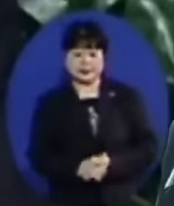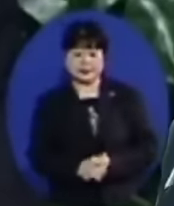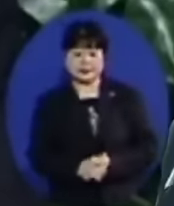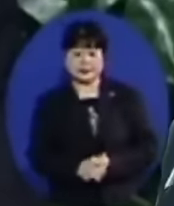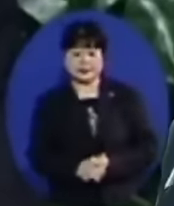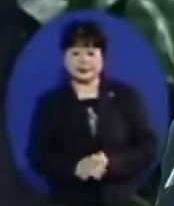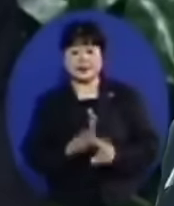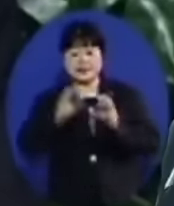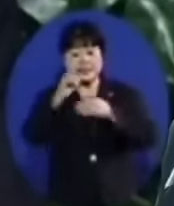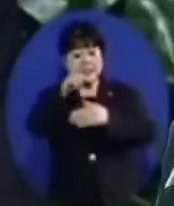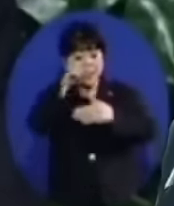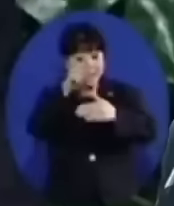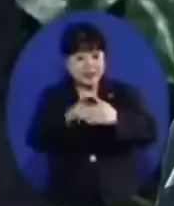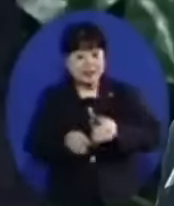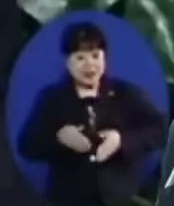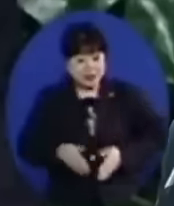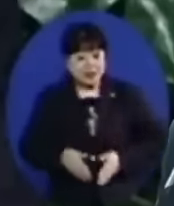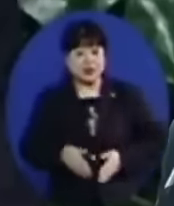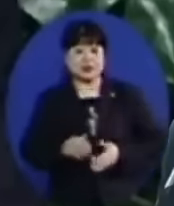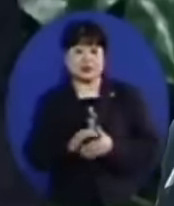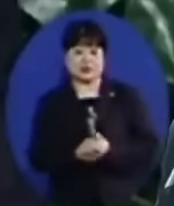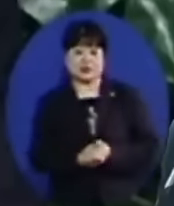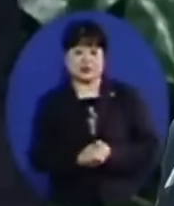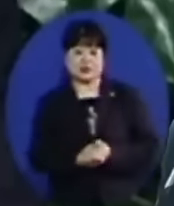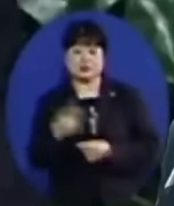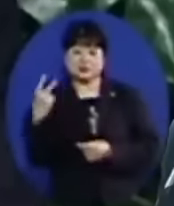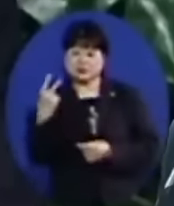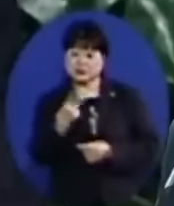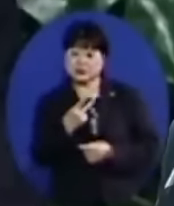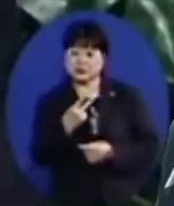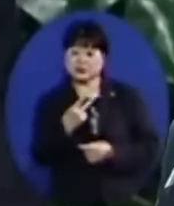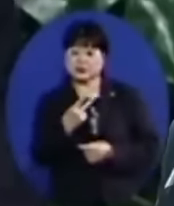것입니다. 이 세상에 태어났다가